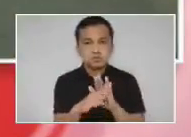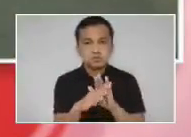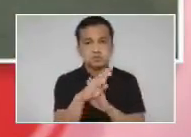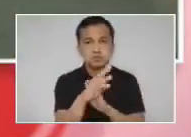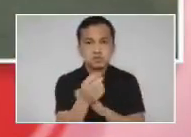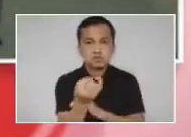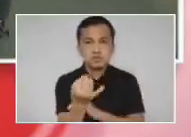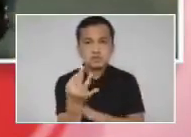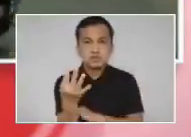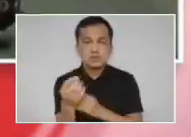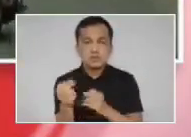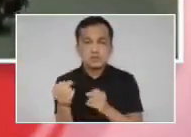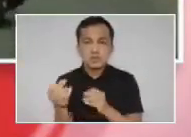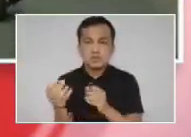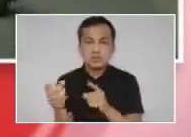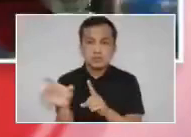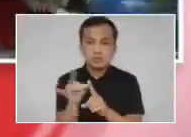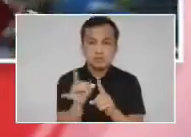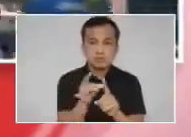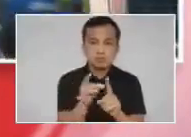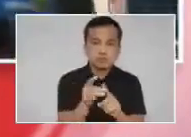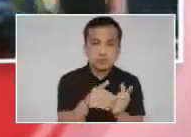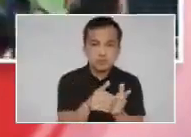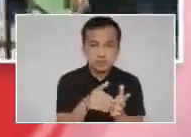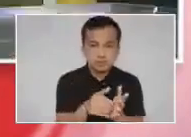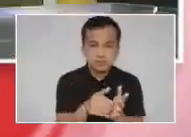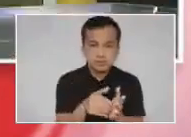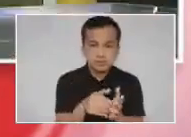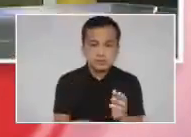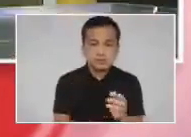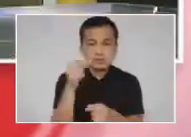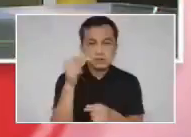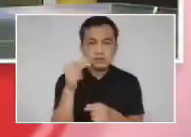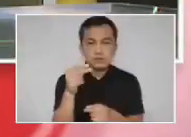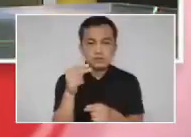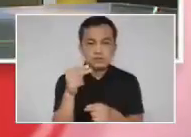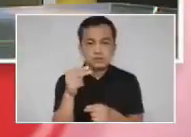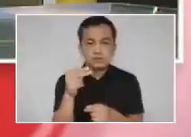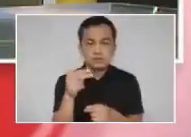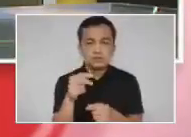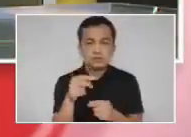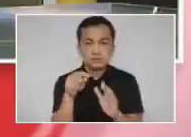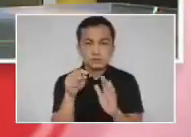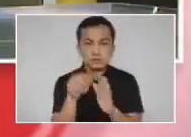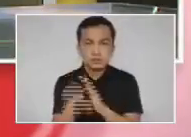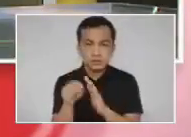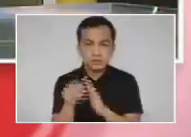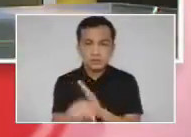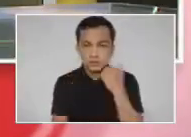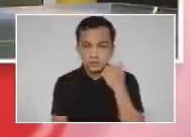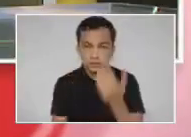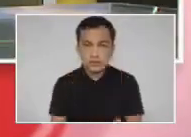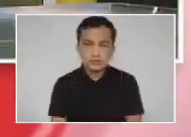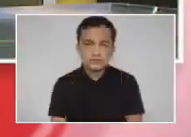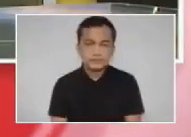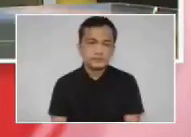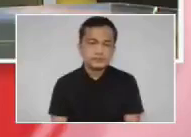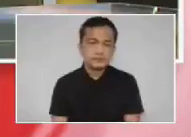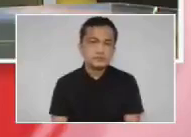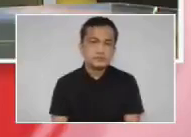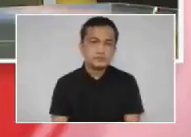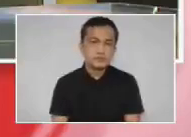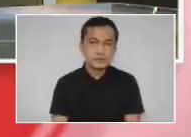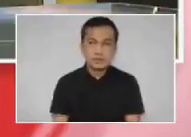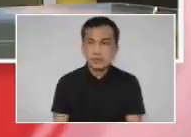bakuna. Ayun, no. Sige, Doc, maraming salamat po sa mga impormasyon nito. Malaking bagay po ang binigay niyong impormasyon ngayong